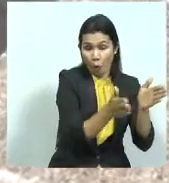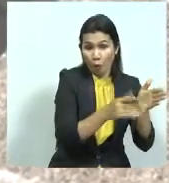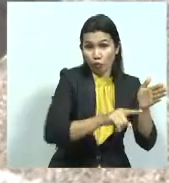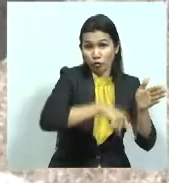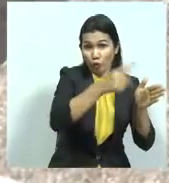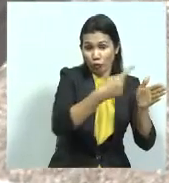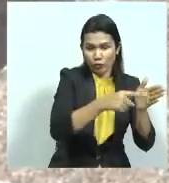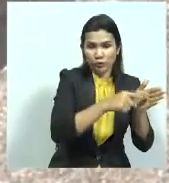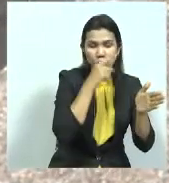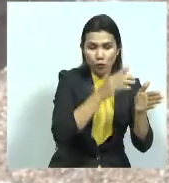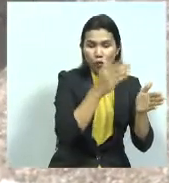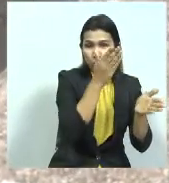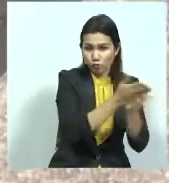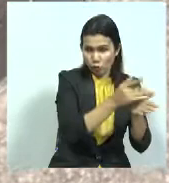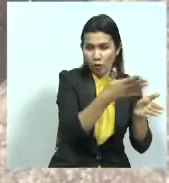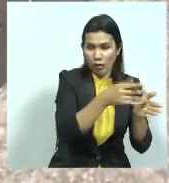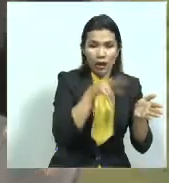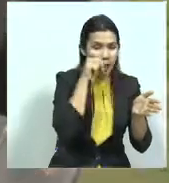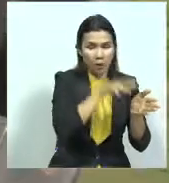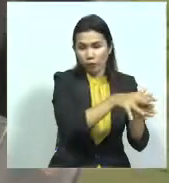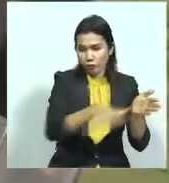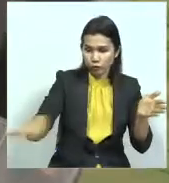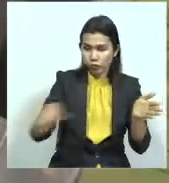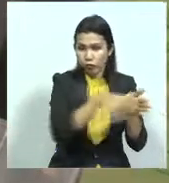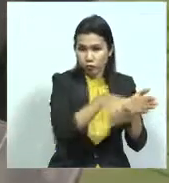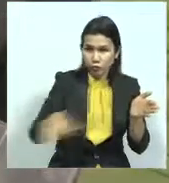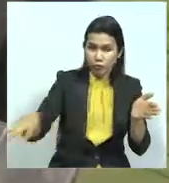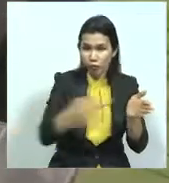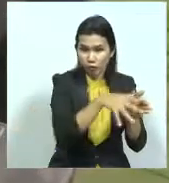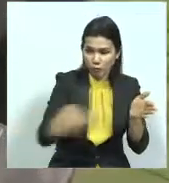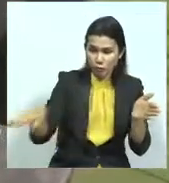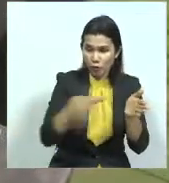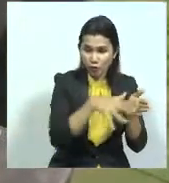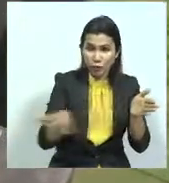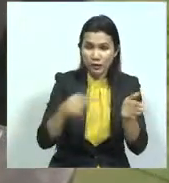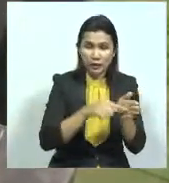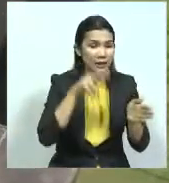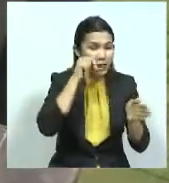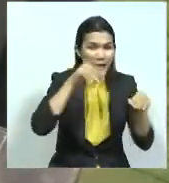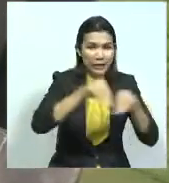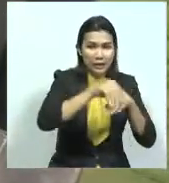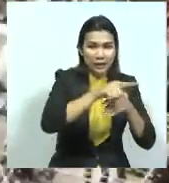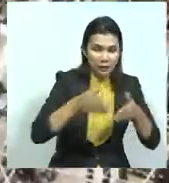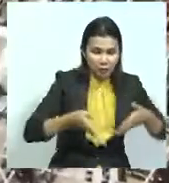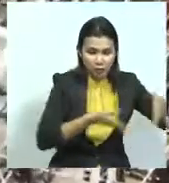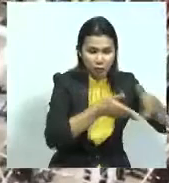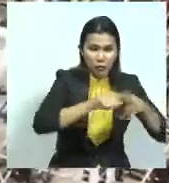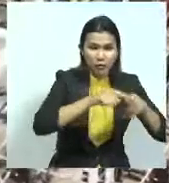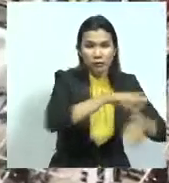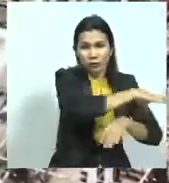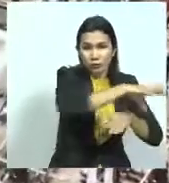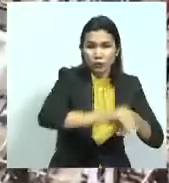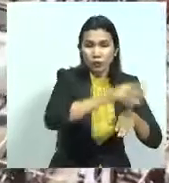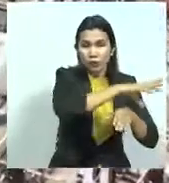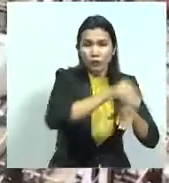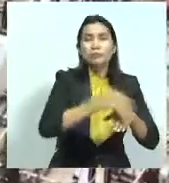ไปถึงจังหวัดลุ่มน้ำเจ้าพระยาแล้วก็จะมีการดึงน้ำจากแหล่งน้ำใกล้เคียงทั้งคูคลองหนองบึงมาช่วยเพิ่มเ